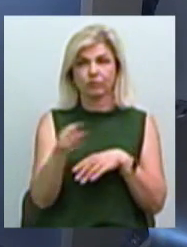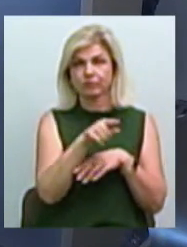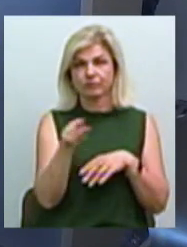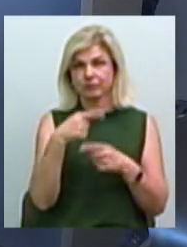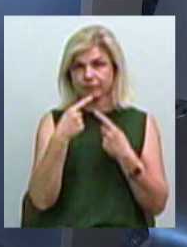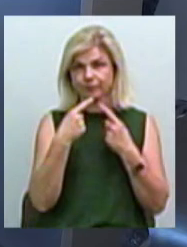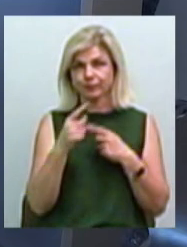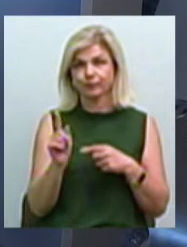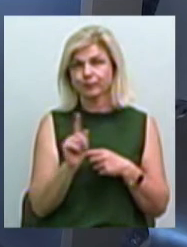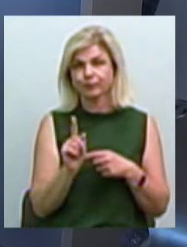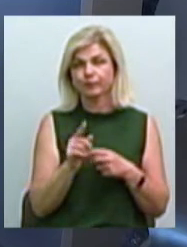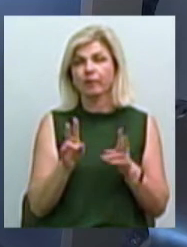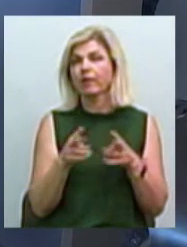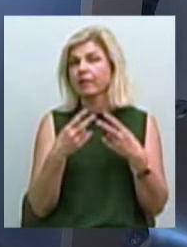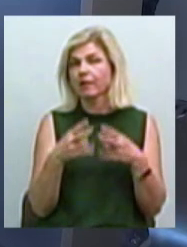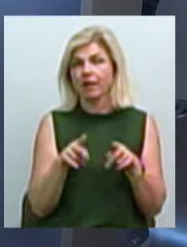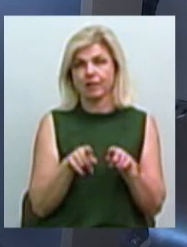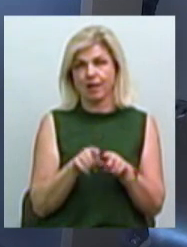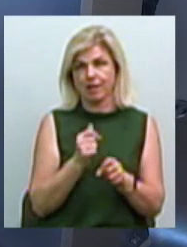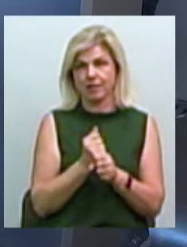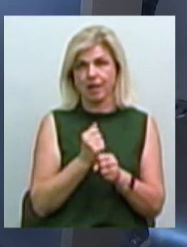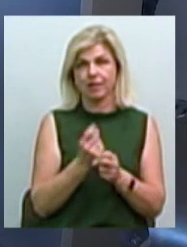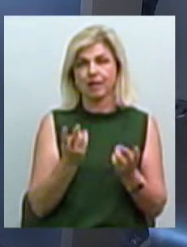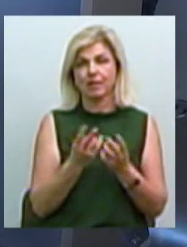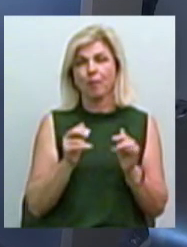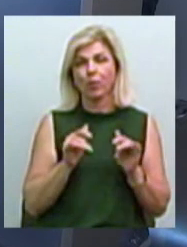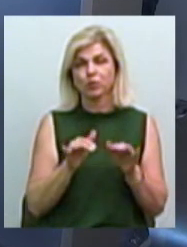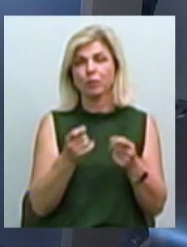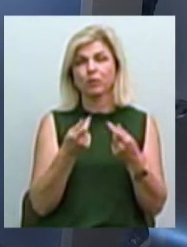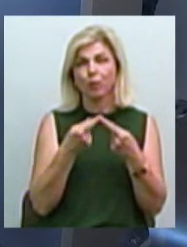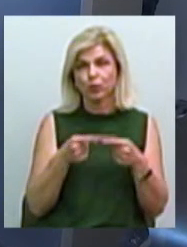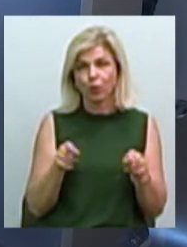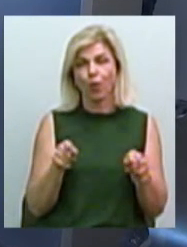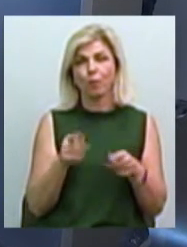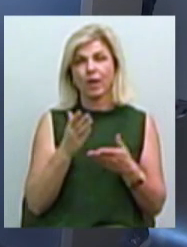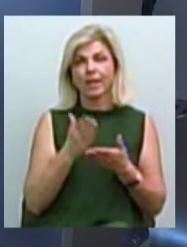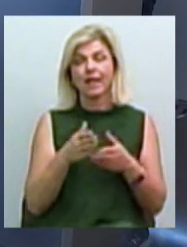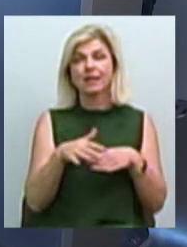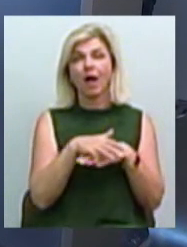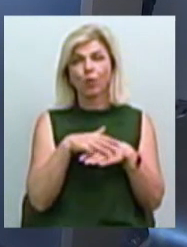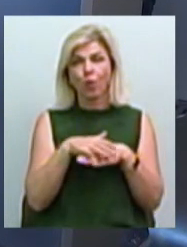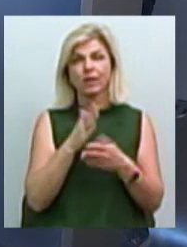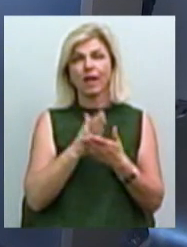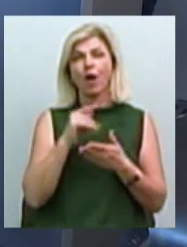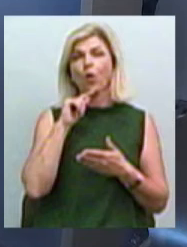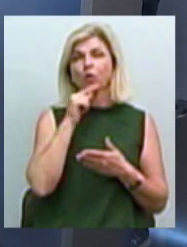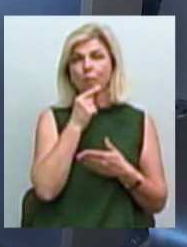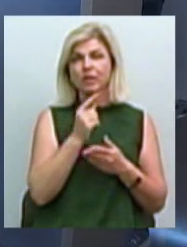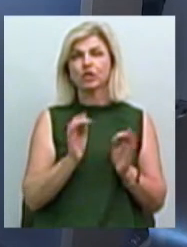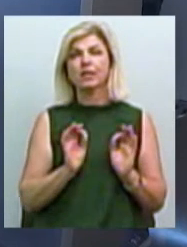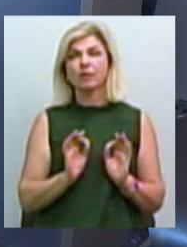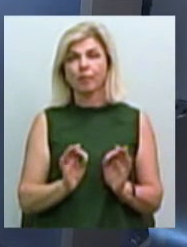что не надо так делать, надо поступать немножко по-другому. Но есть народ, а есть экономическая целесообразность. И в